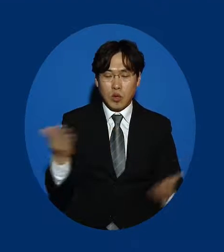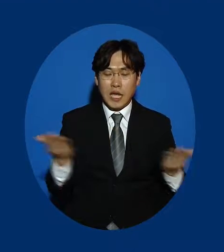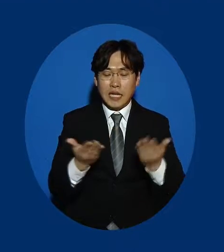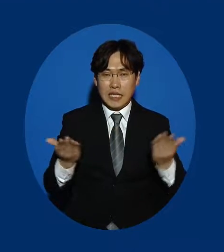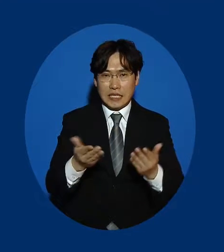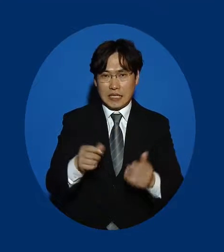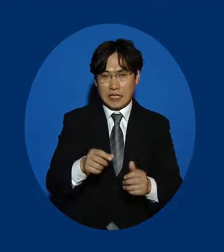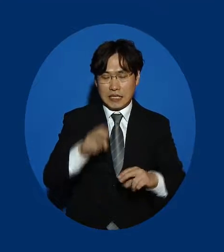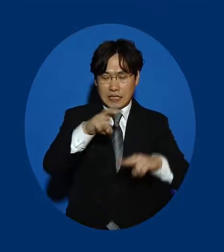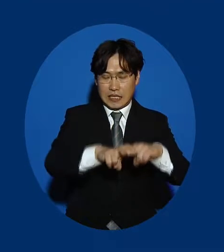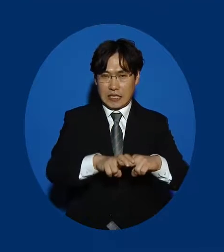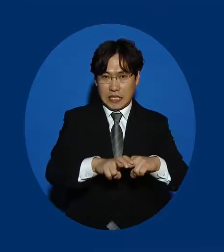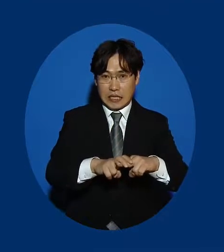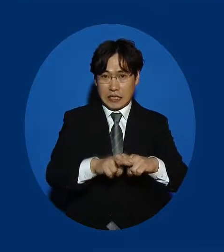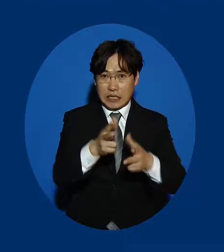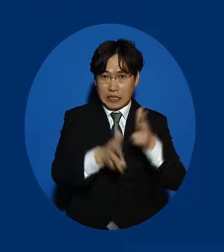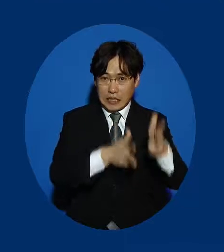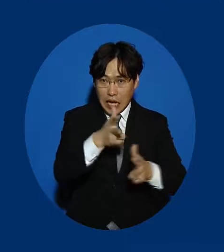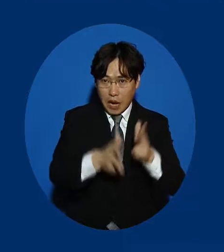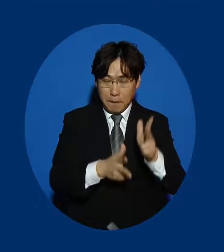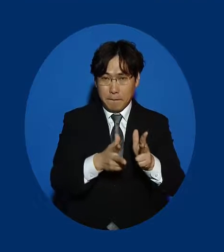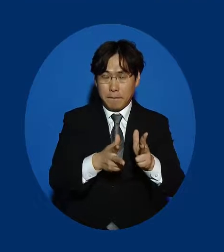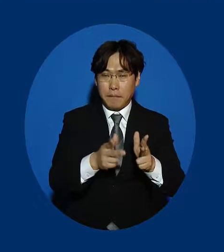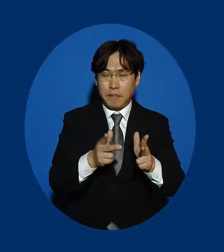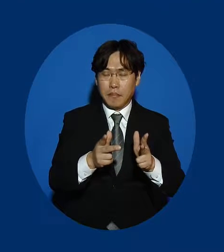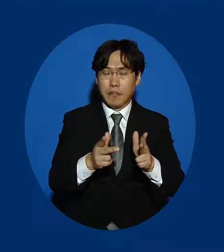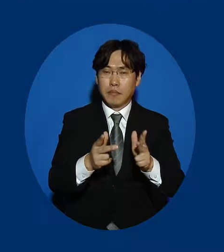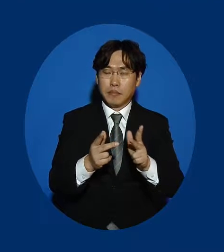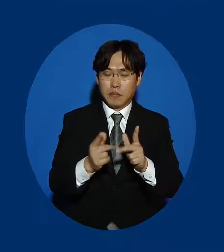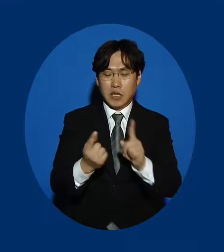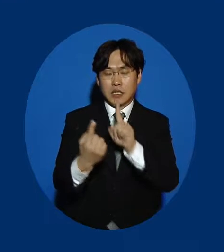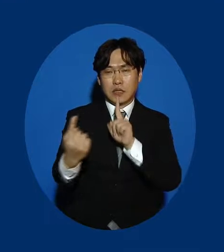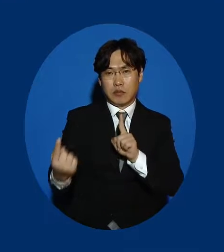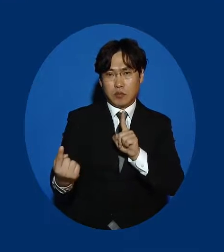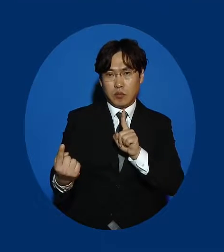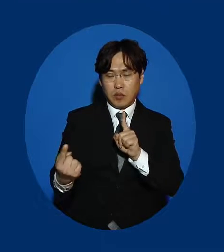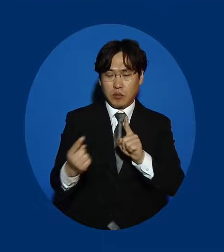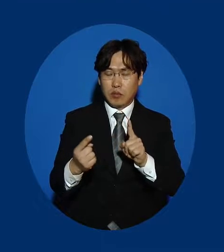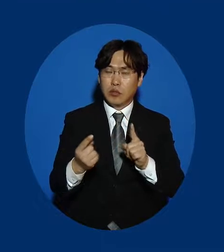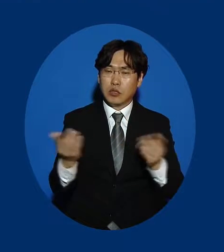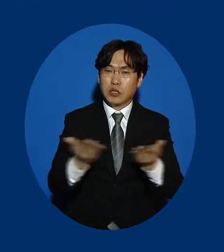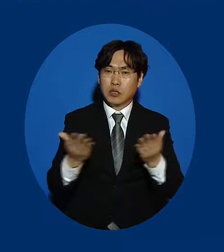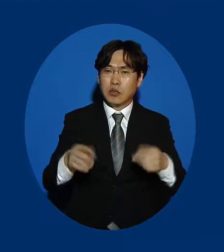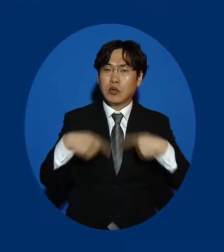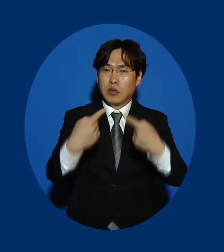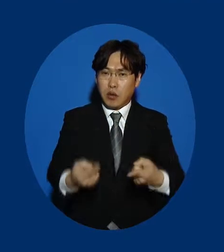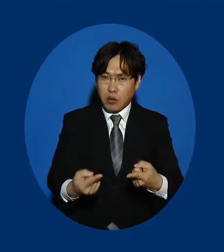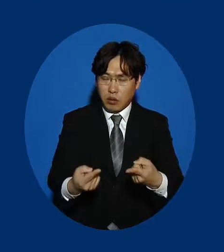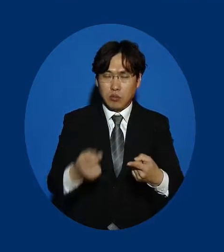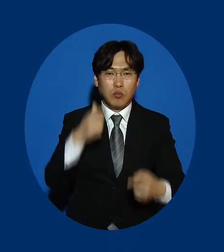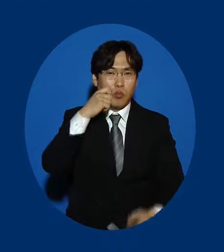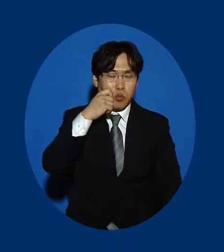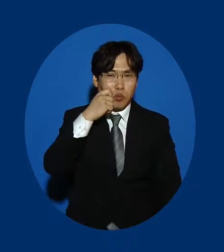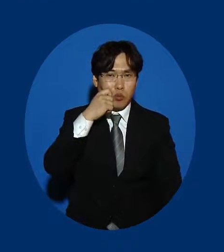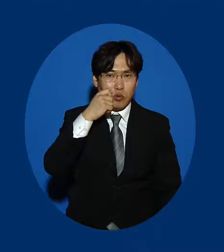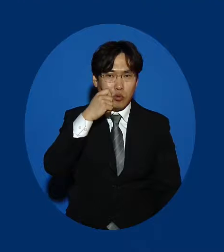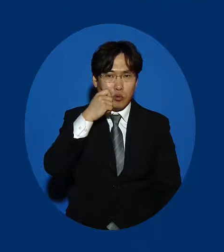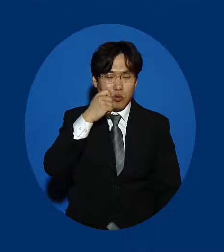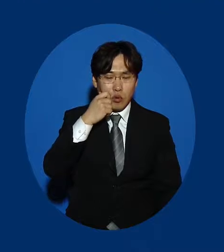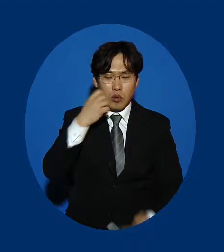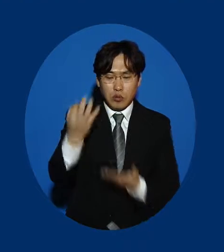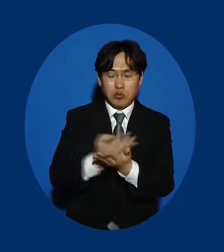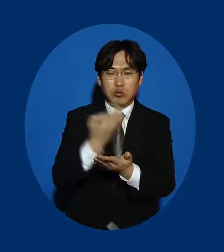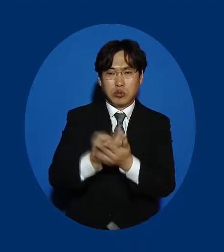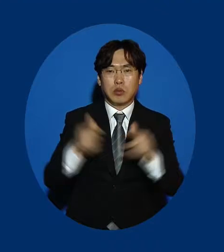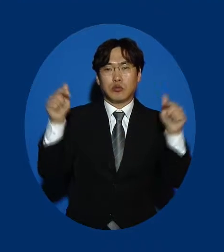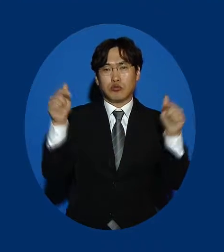정부 일자리가 비대면이다 보니까 일을 못 가잖아요. 그만큼 수입이 준데 이걸 보상을